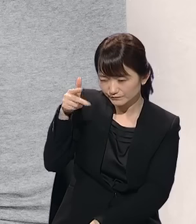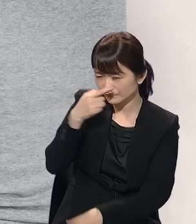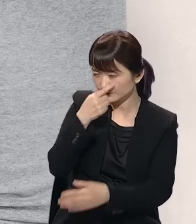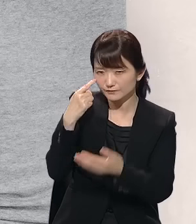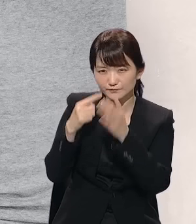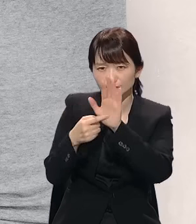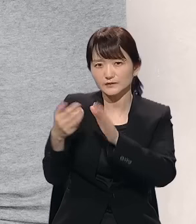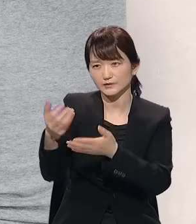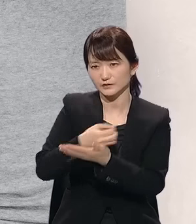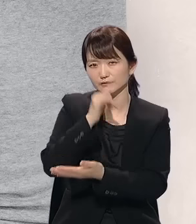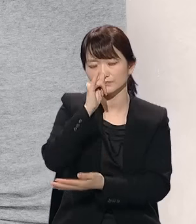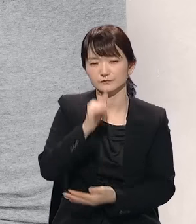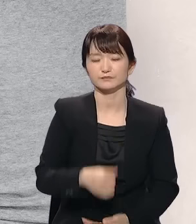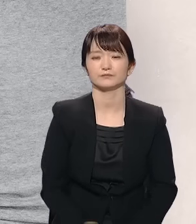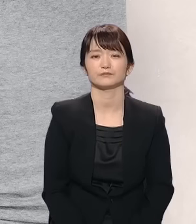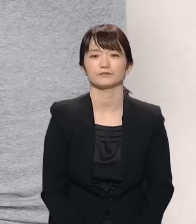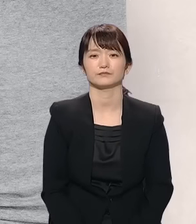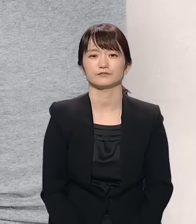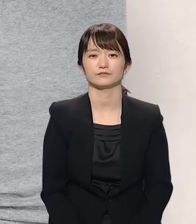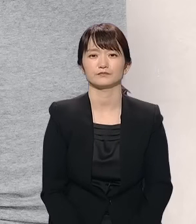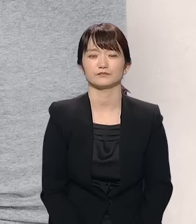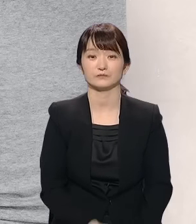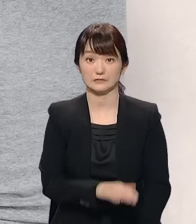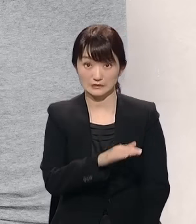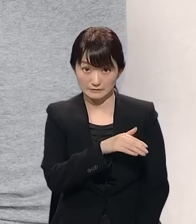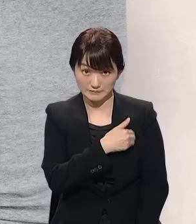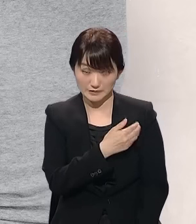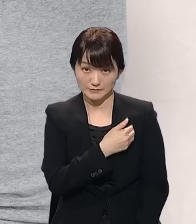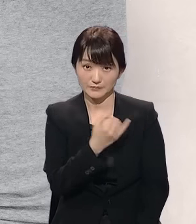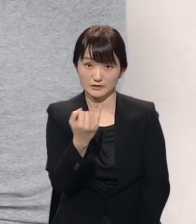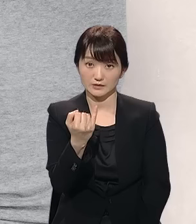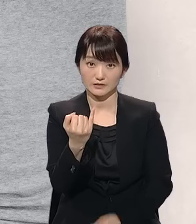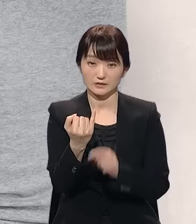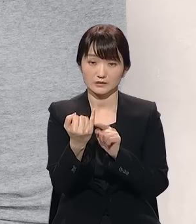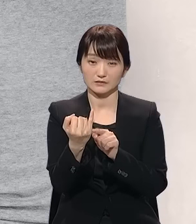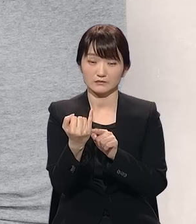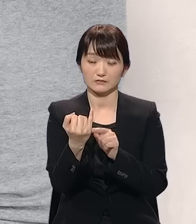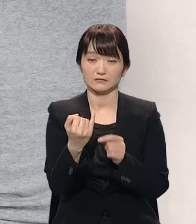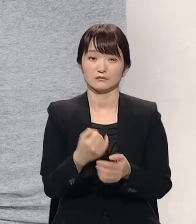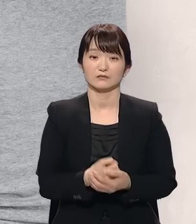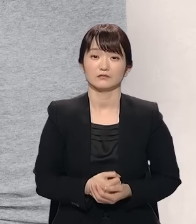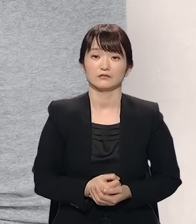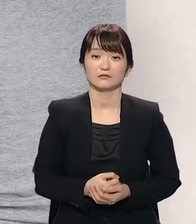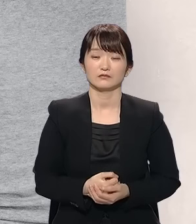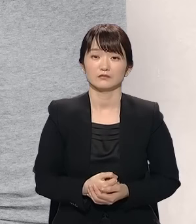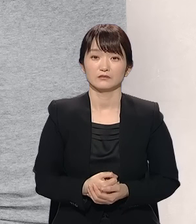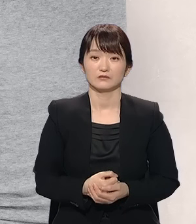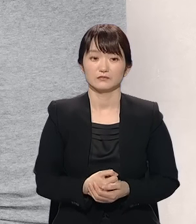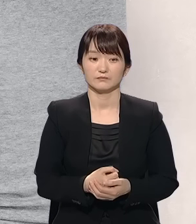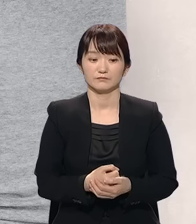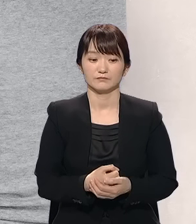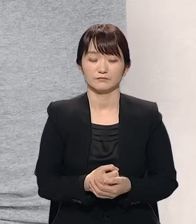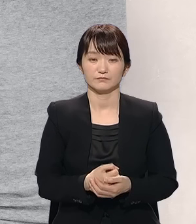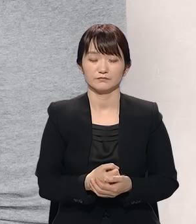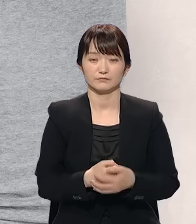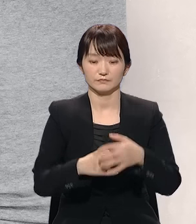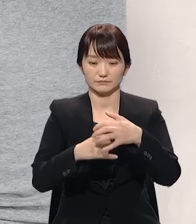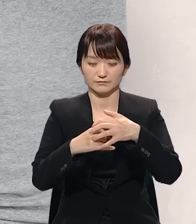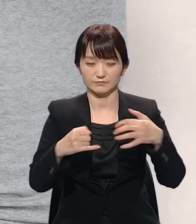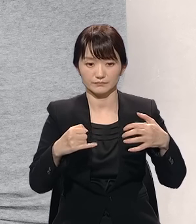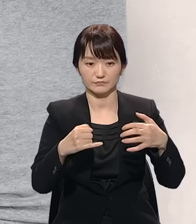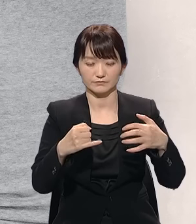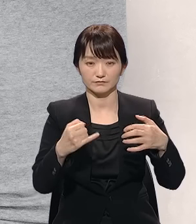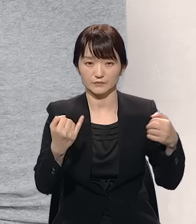상황이었습니다 자 그러니까 한마디로 바람을 피운 배우자가 어 아내가 폭행을 빌미로 뭐 죄송합니다